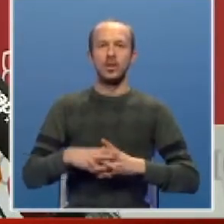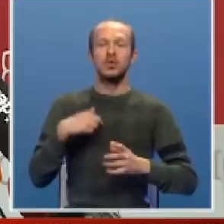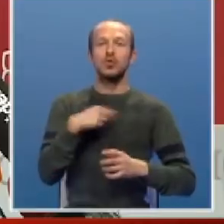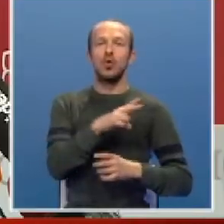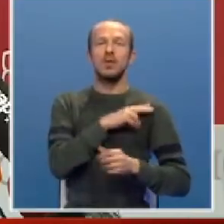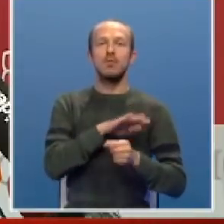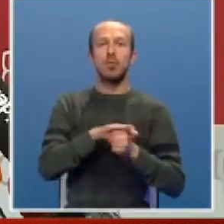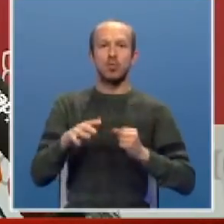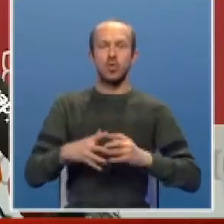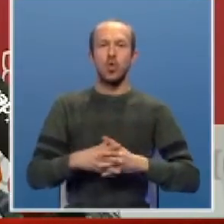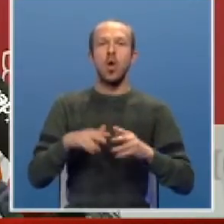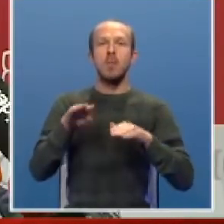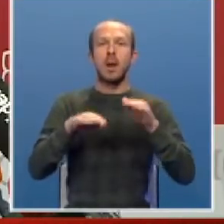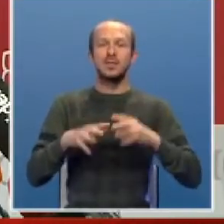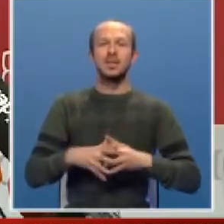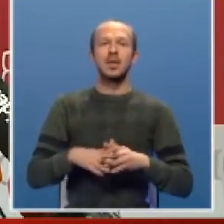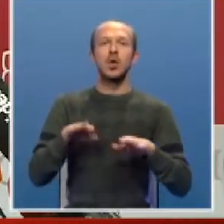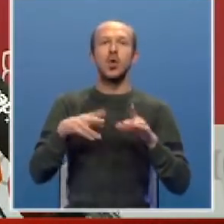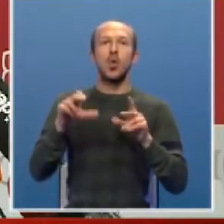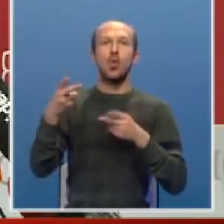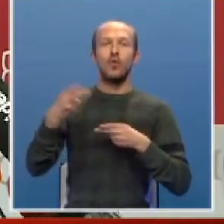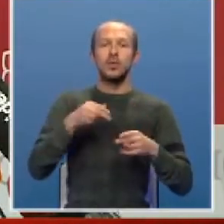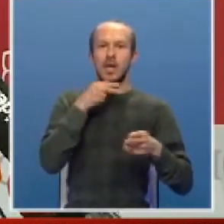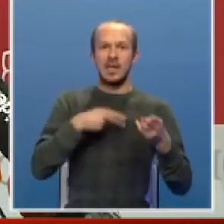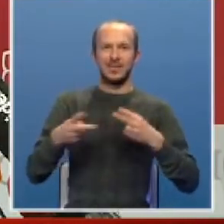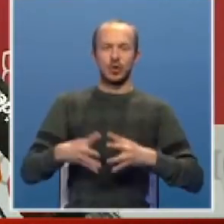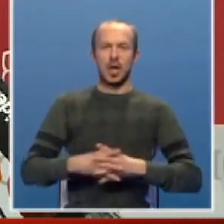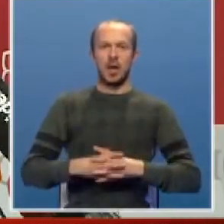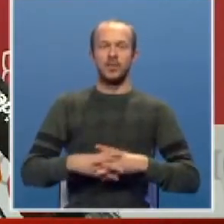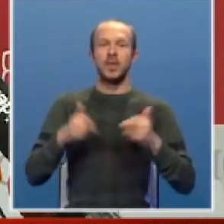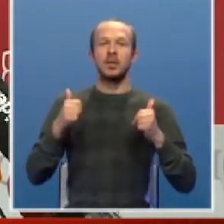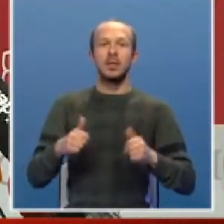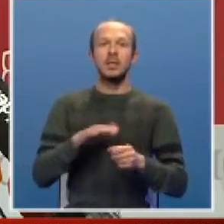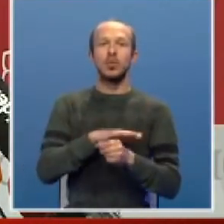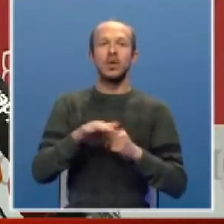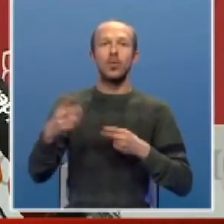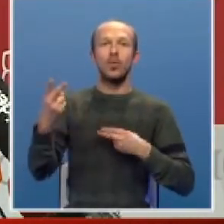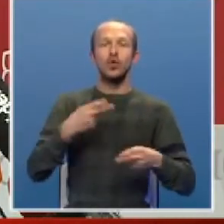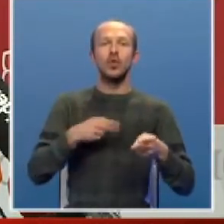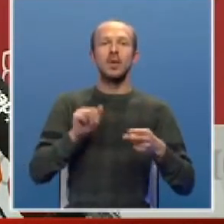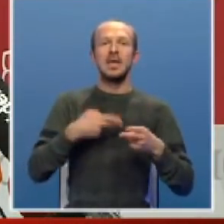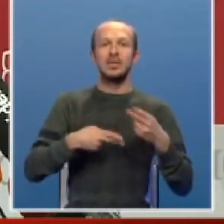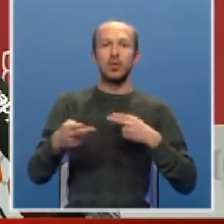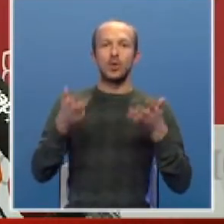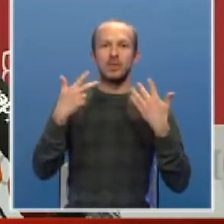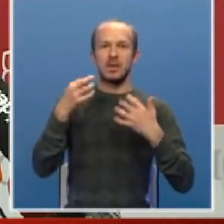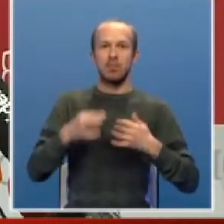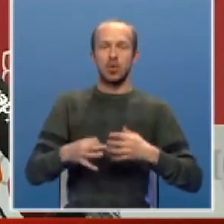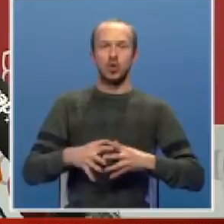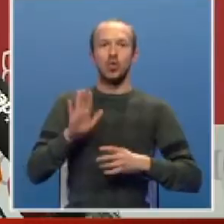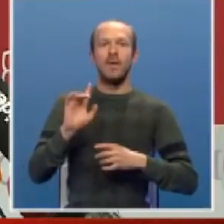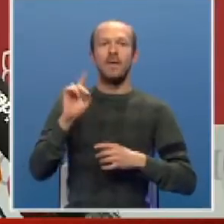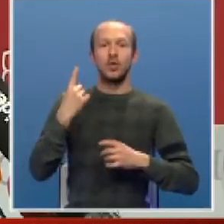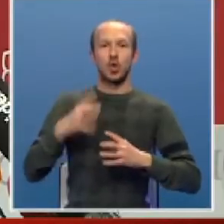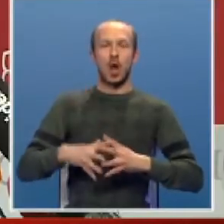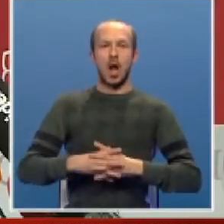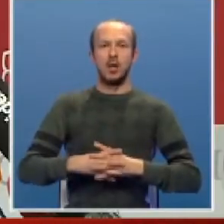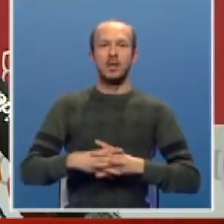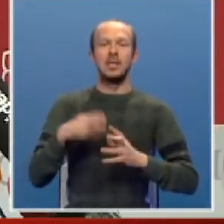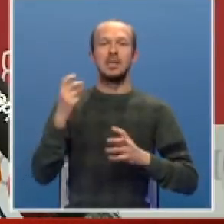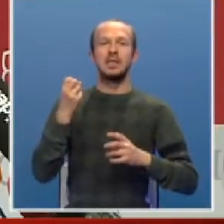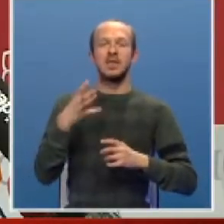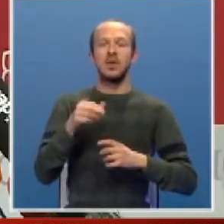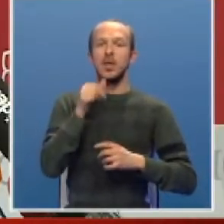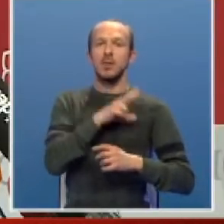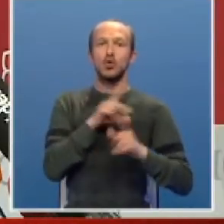imati potpuno balansiran odnos uvoza i izvoza. Danas pokrivenost uvoza i izvoza je 80%, to je visoka cifra,